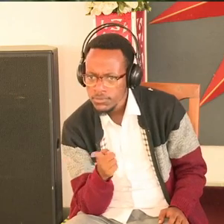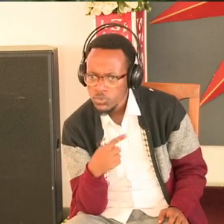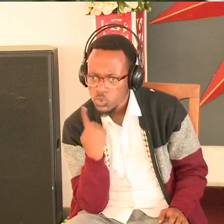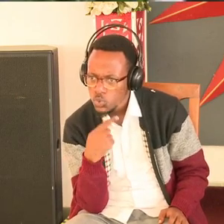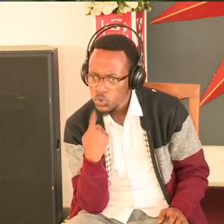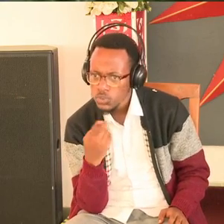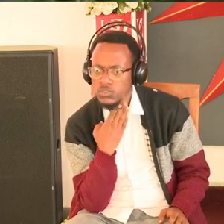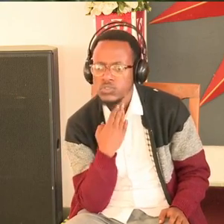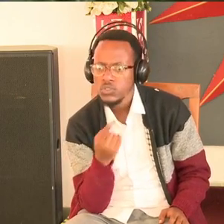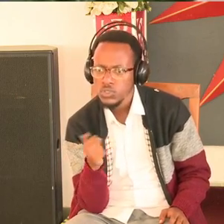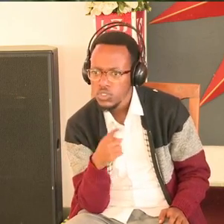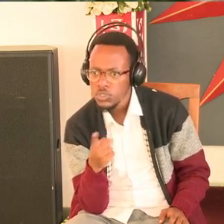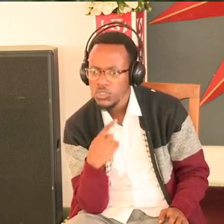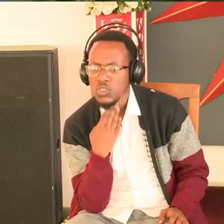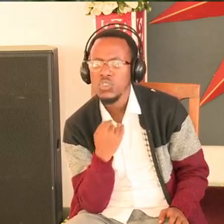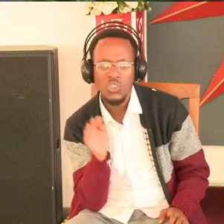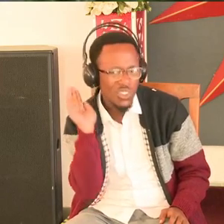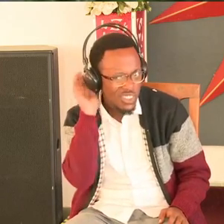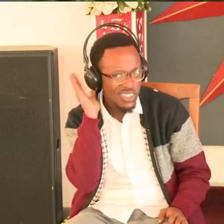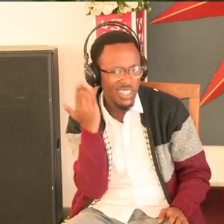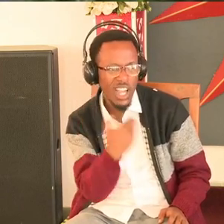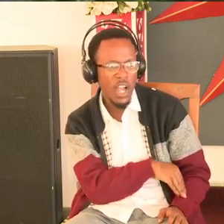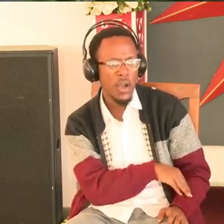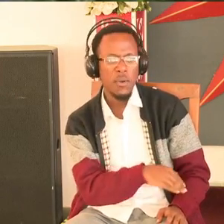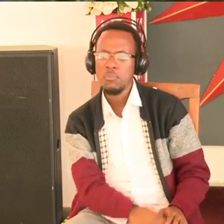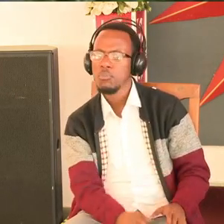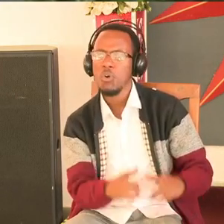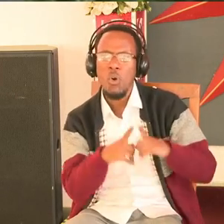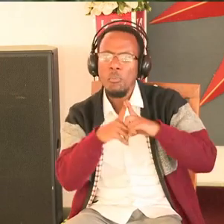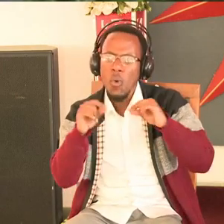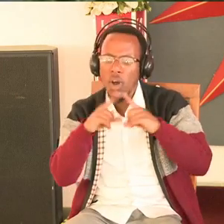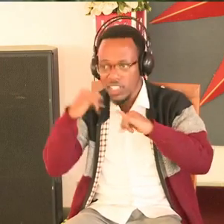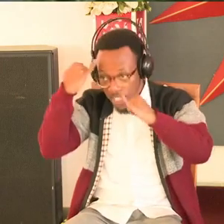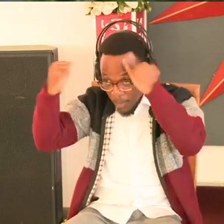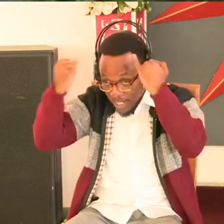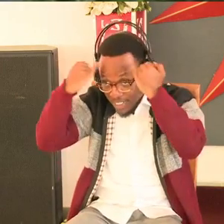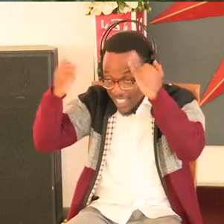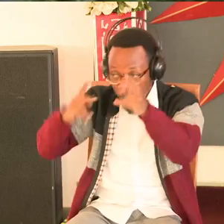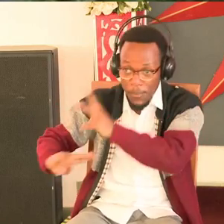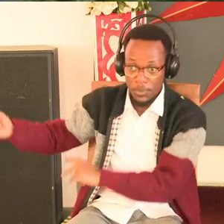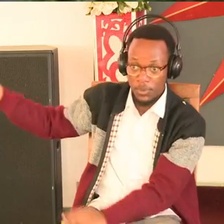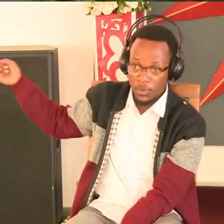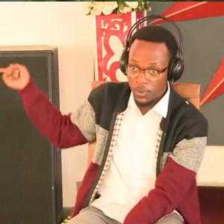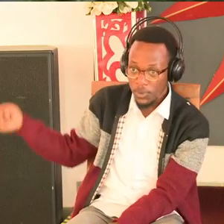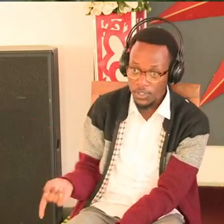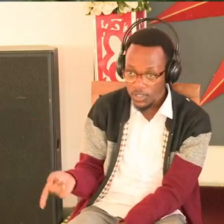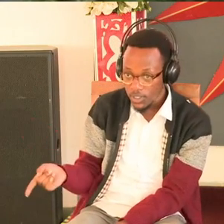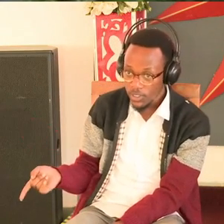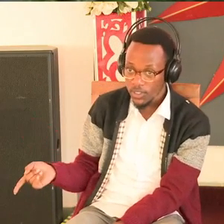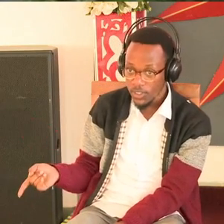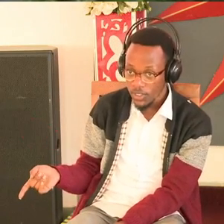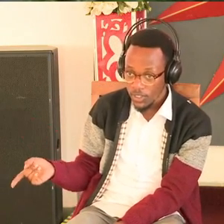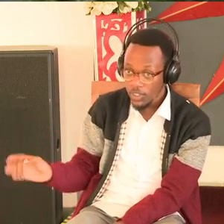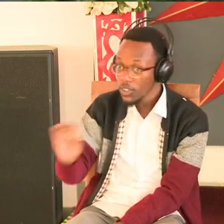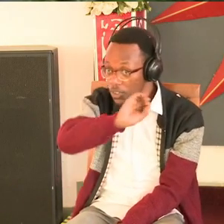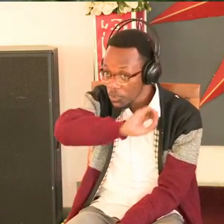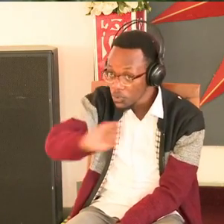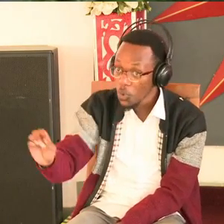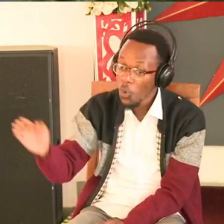d'entendre les dogmes. Oya kandi ndongeye oya